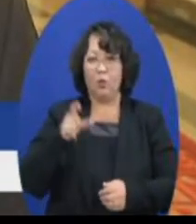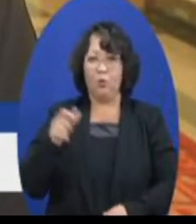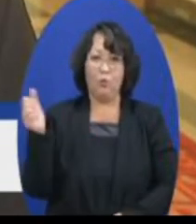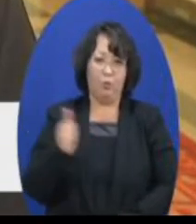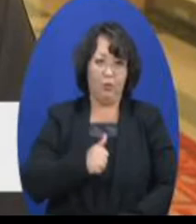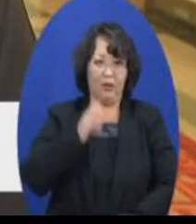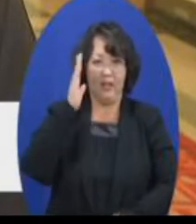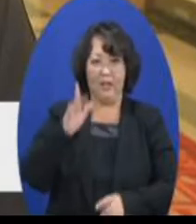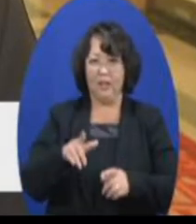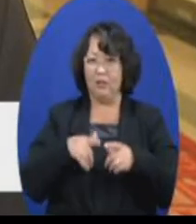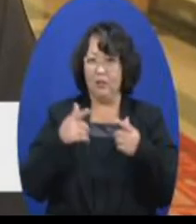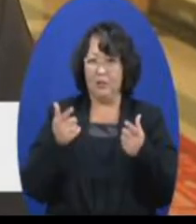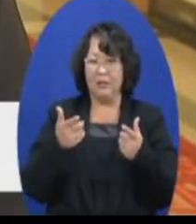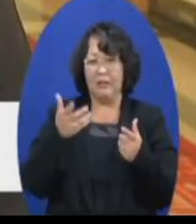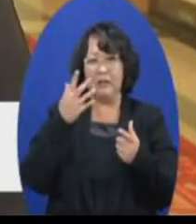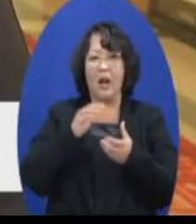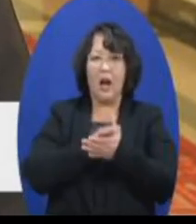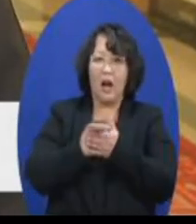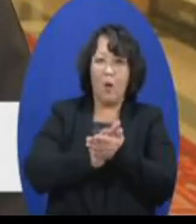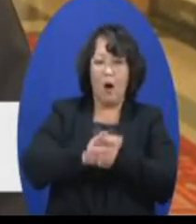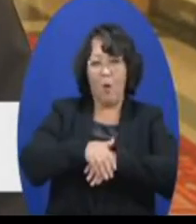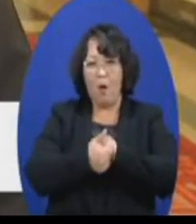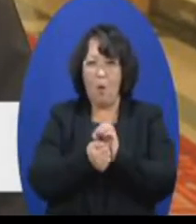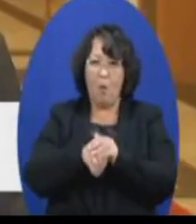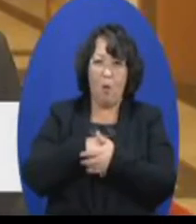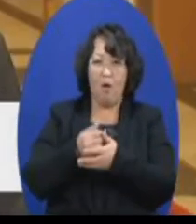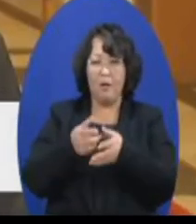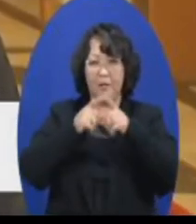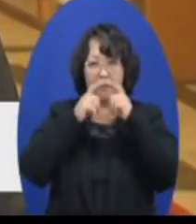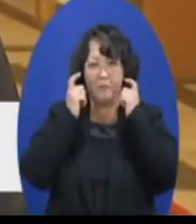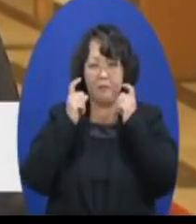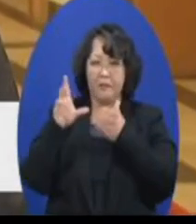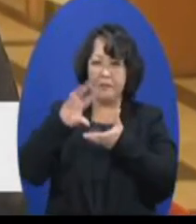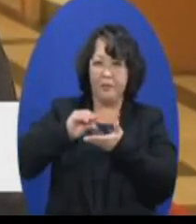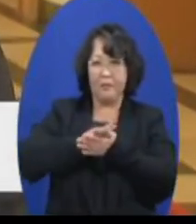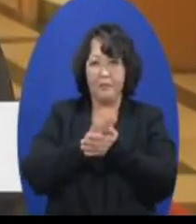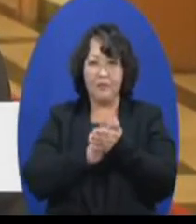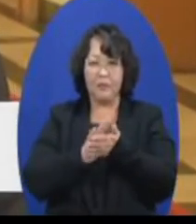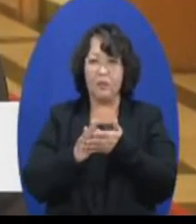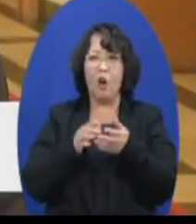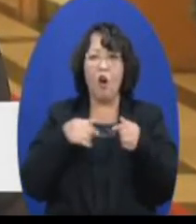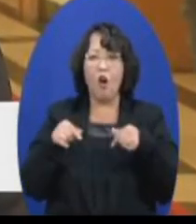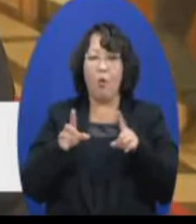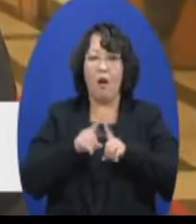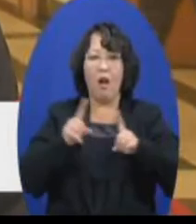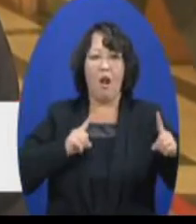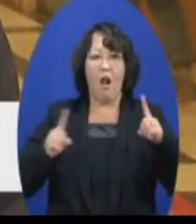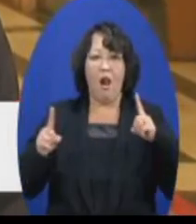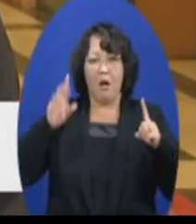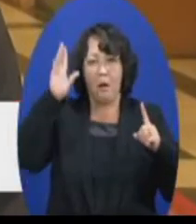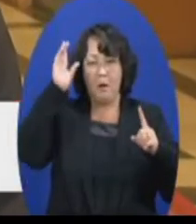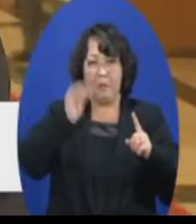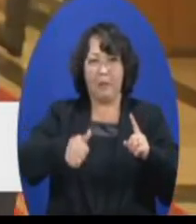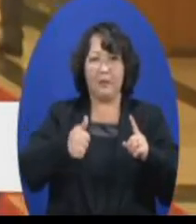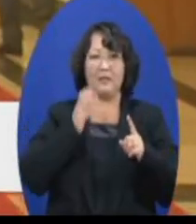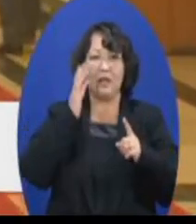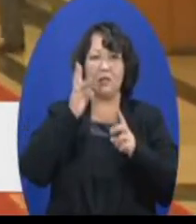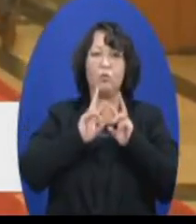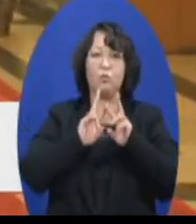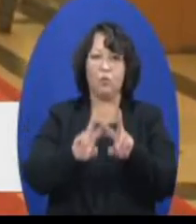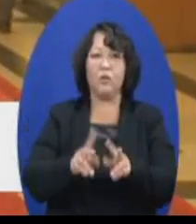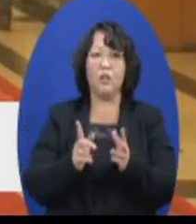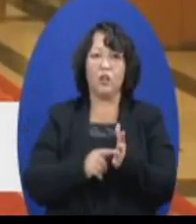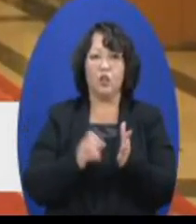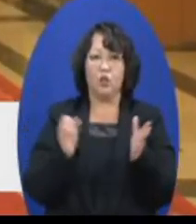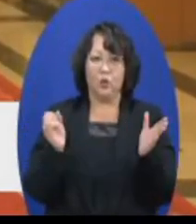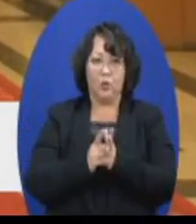бүр эрсдлээс сэргийлж гараа угааж амны хаалт зүүж бас өөр хоорондоо зай барьж эхэлсэн. Энэ дадал хэвшлийг цаашид үргэлжлүүлэх